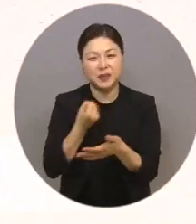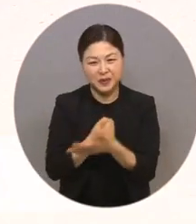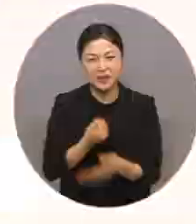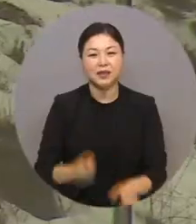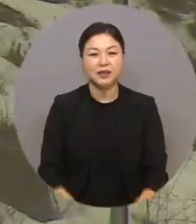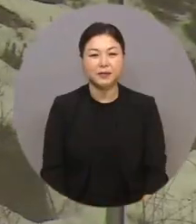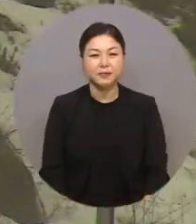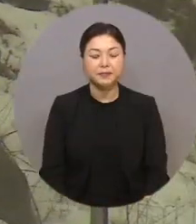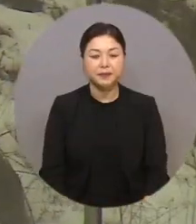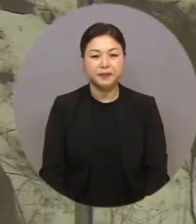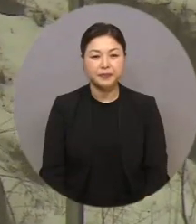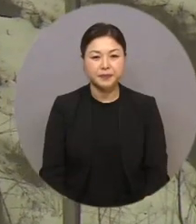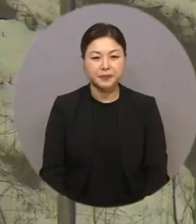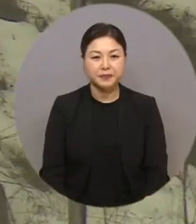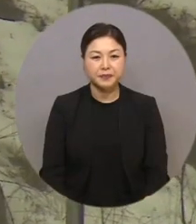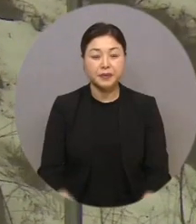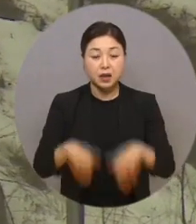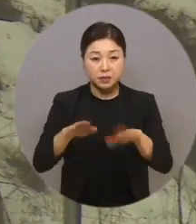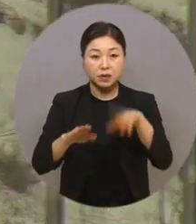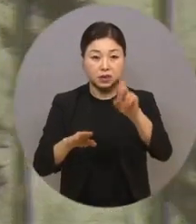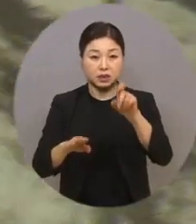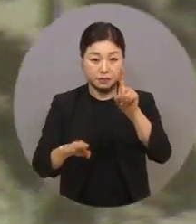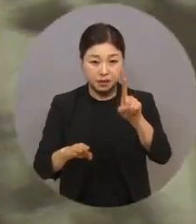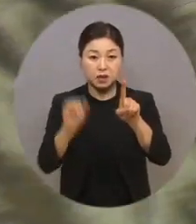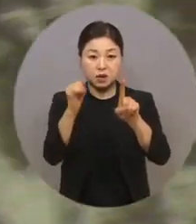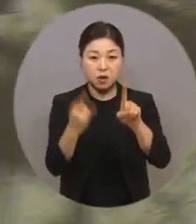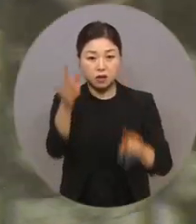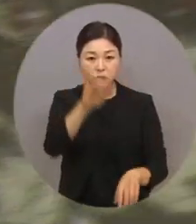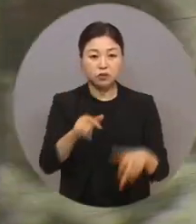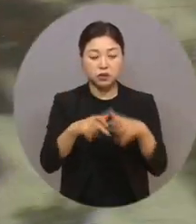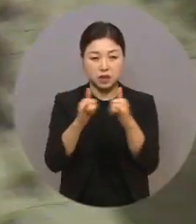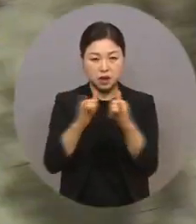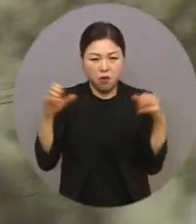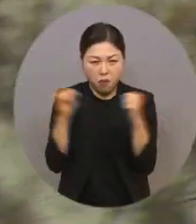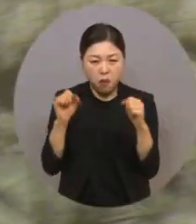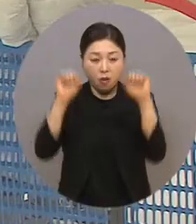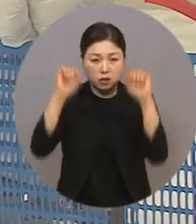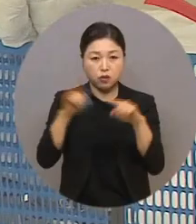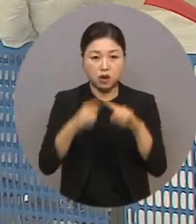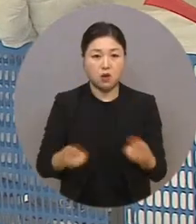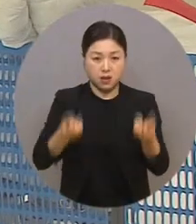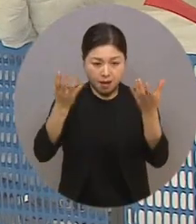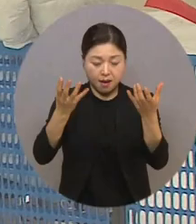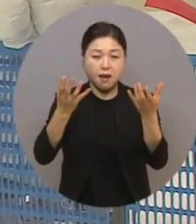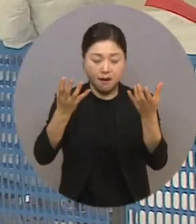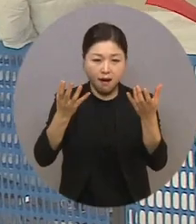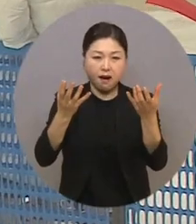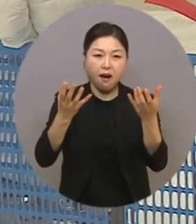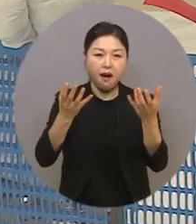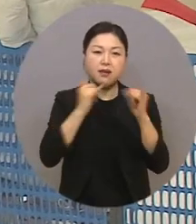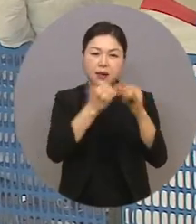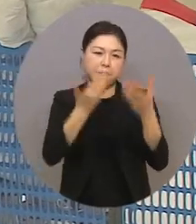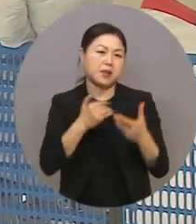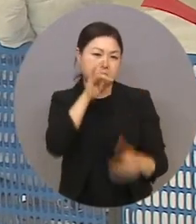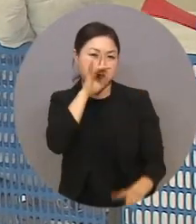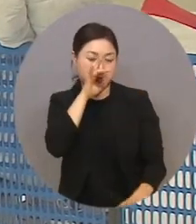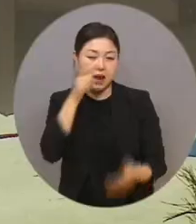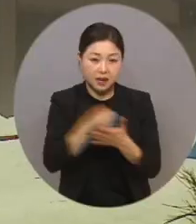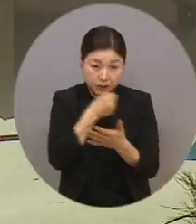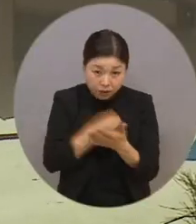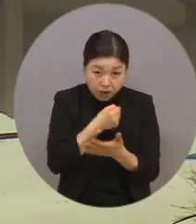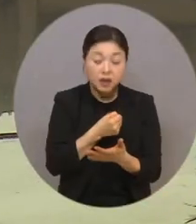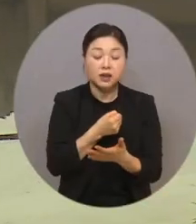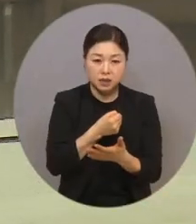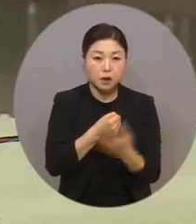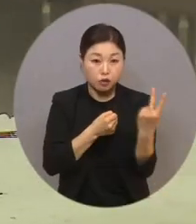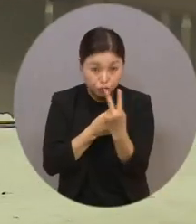크게 남고 인 동계체육 대회에서는 아쉽게 입상에 실패했지만 두 선수는